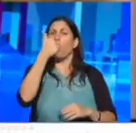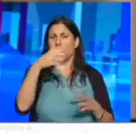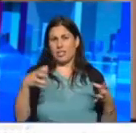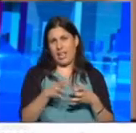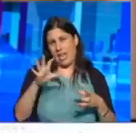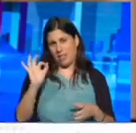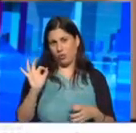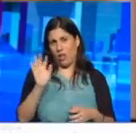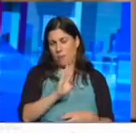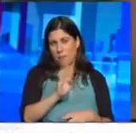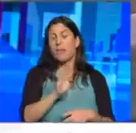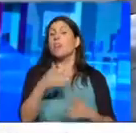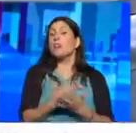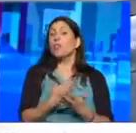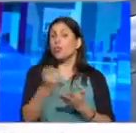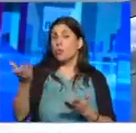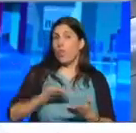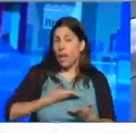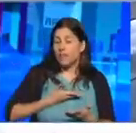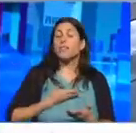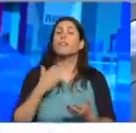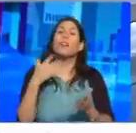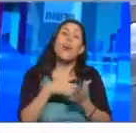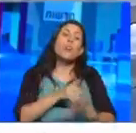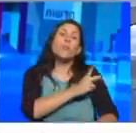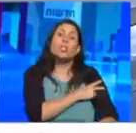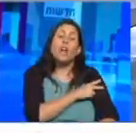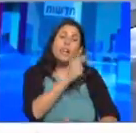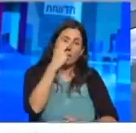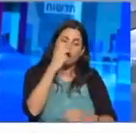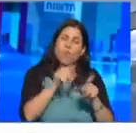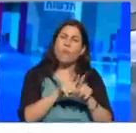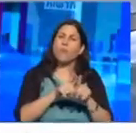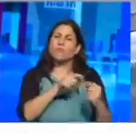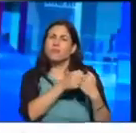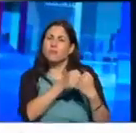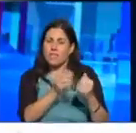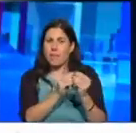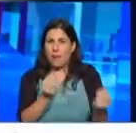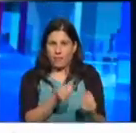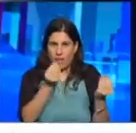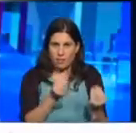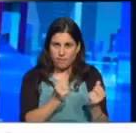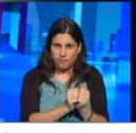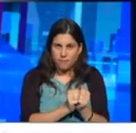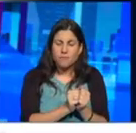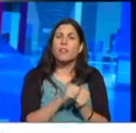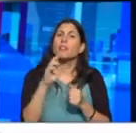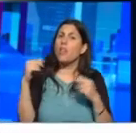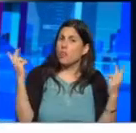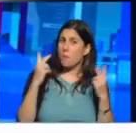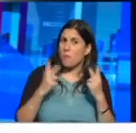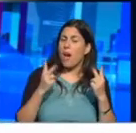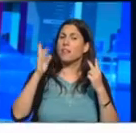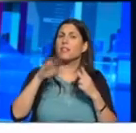וכל העדויות שהוא נתן, והם בעצם חוקרי המשטרה, אנחנו יכולים רק להעריך שהם ינסו לאמת אותו עם הדברים. יש גם כמובן שיש עוד